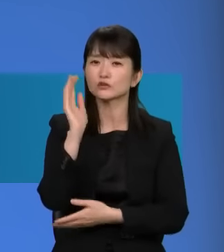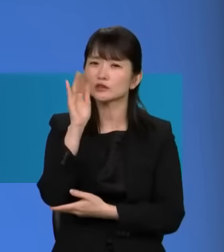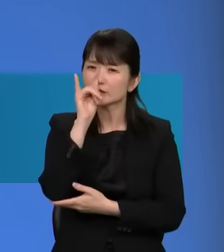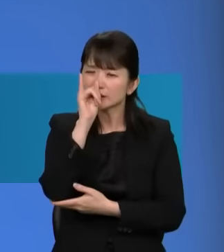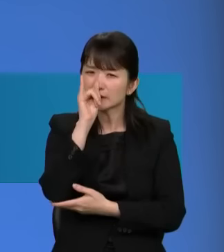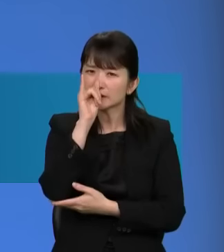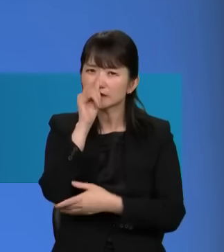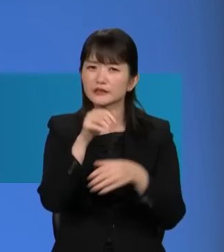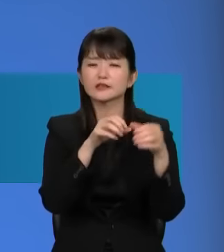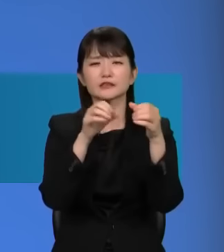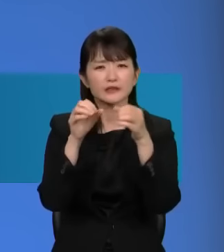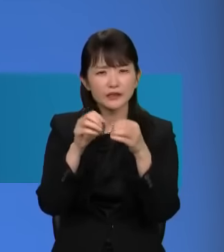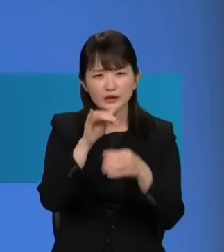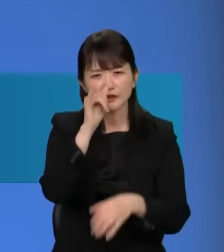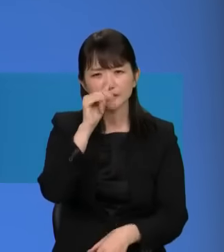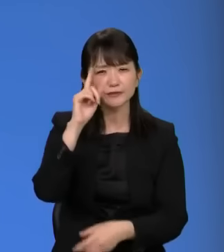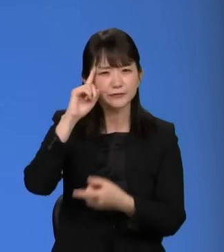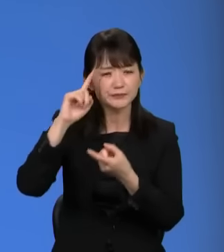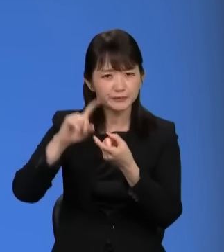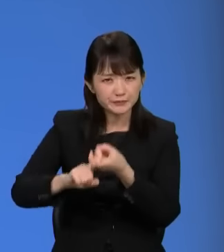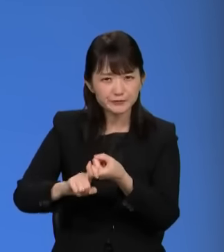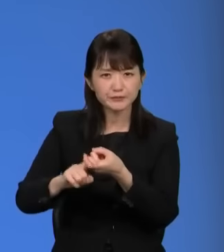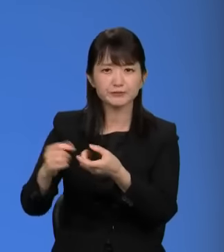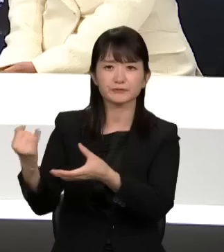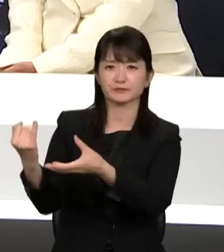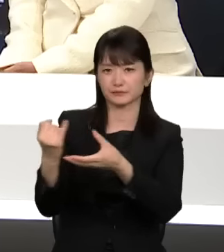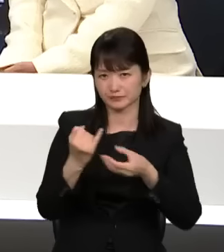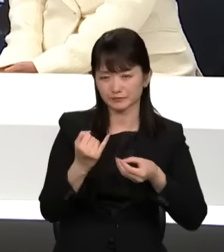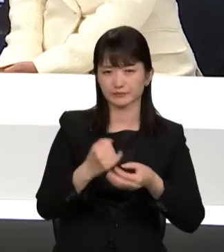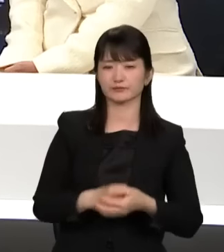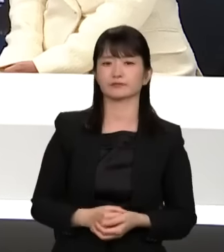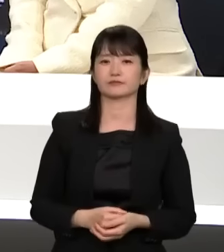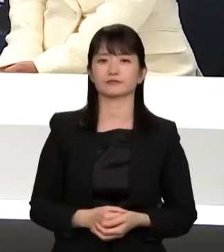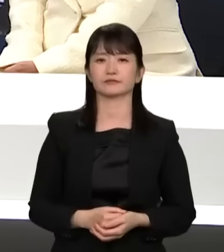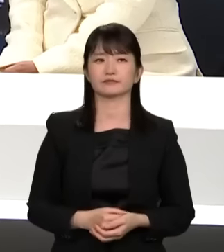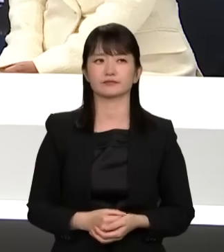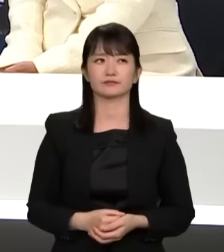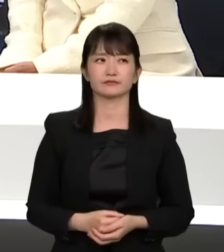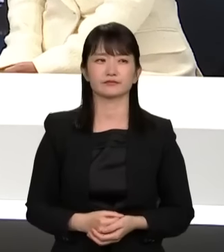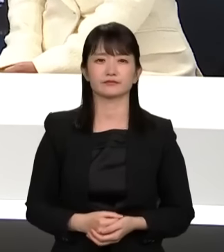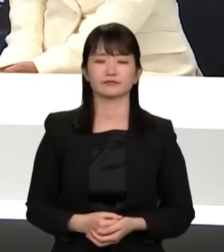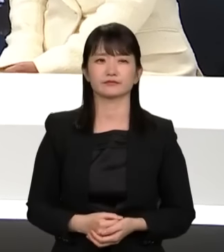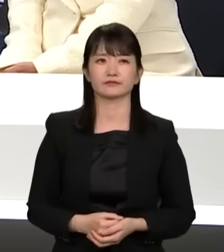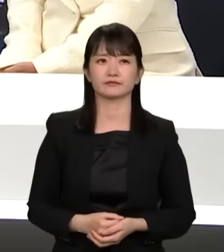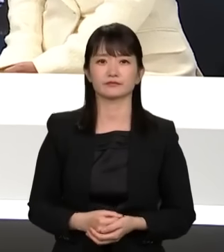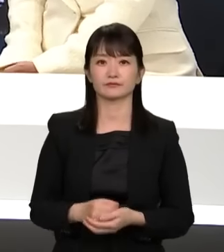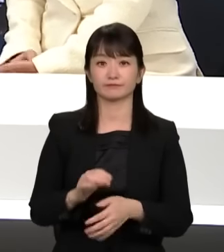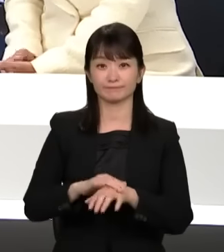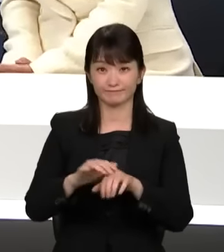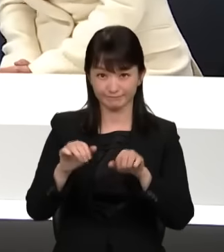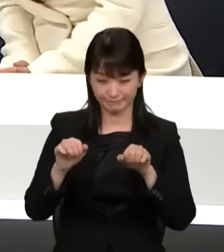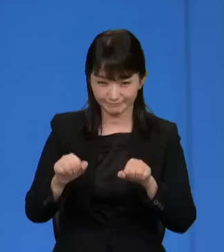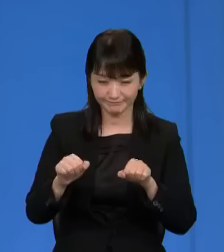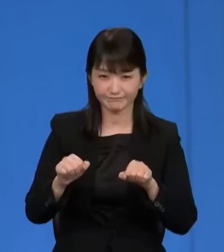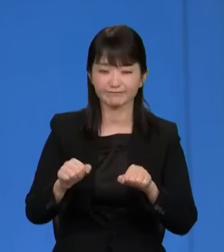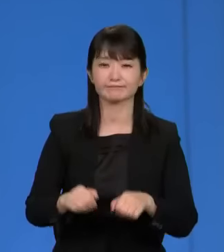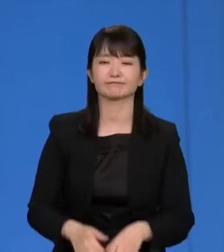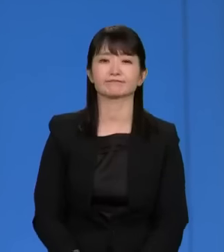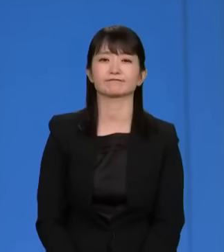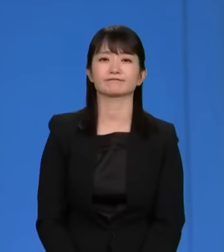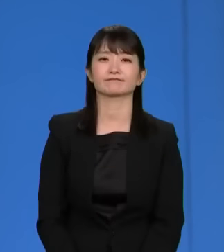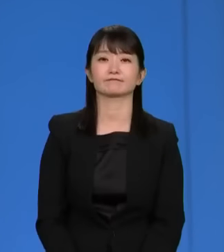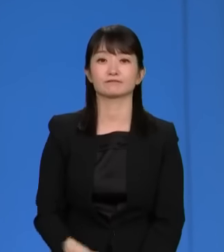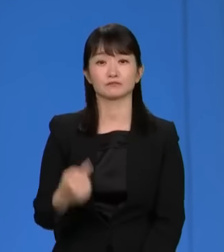오간지 관심이 모아지고 있는데 스튜디오에 직접 모셨습니다네 허은나 대표님 어서 오십시오네 안녕하세요